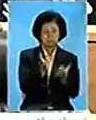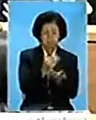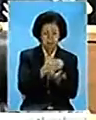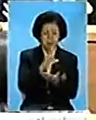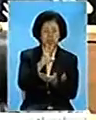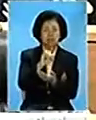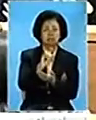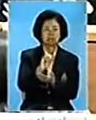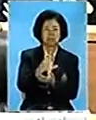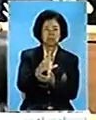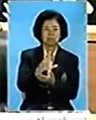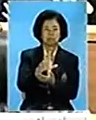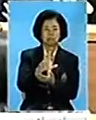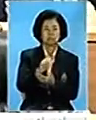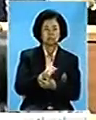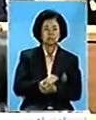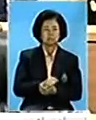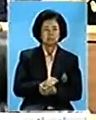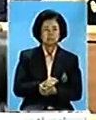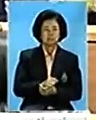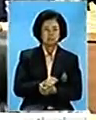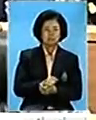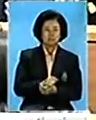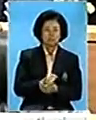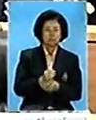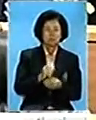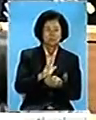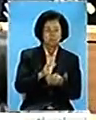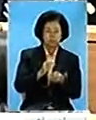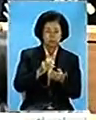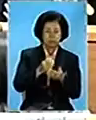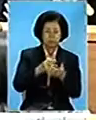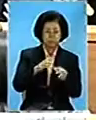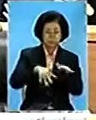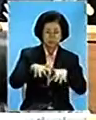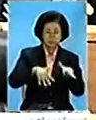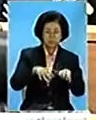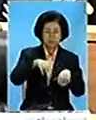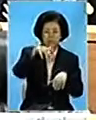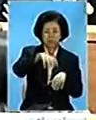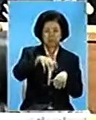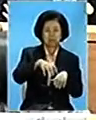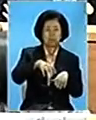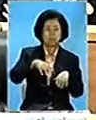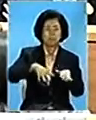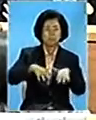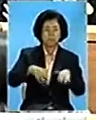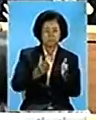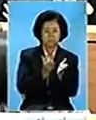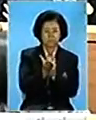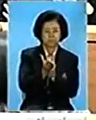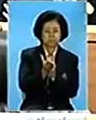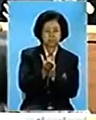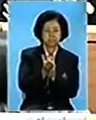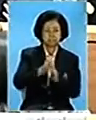นะครับคุ้มครองสิทธิเสรีภาพความเข้มแข็งภาคประชาชนนะครับสำนักงานคณะกรรมการสิทธิมนุษยชนแห่งชาติ2โครง